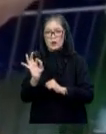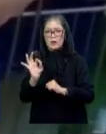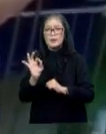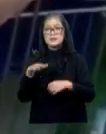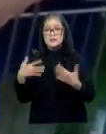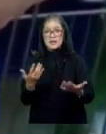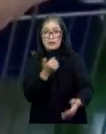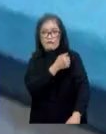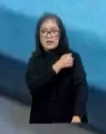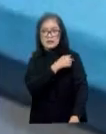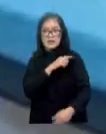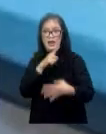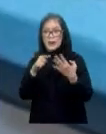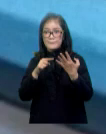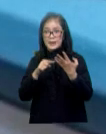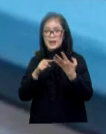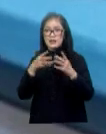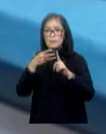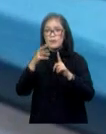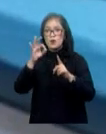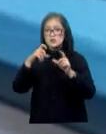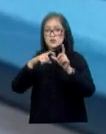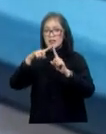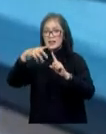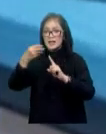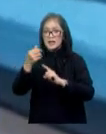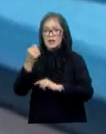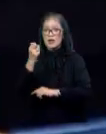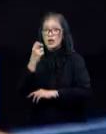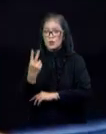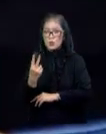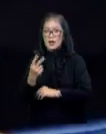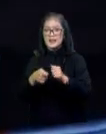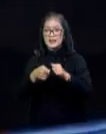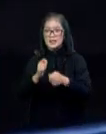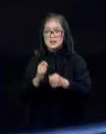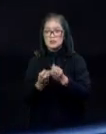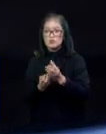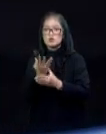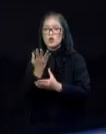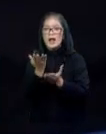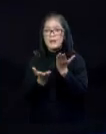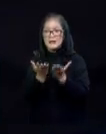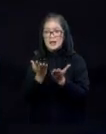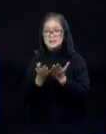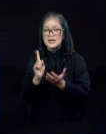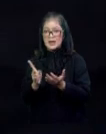vaksin dosis keempat atau booster kedua, tenaga kesehatan diwajibkan mengantongi tiket yang muncul pada aplikasi Peduli Lindungi.